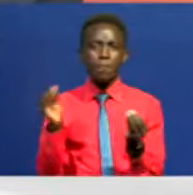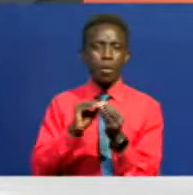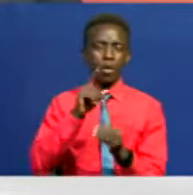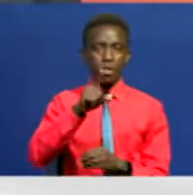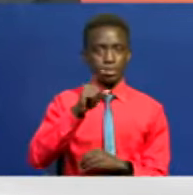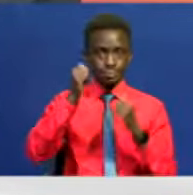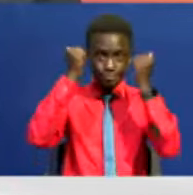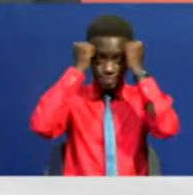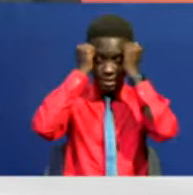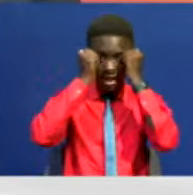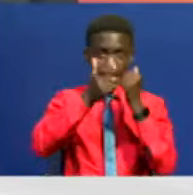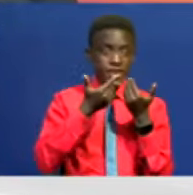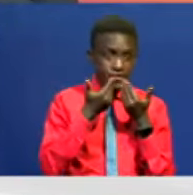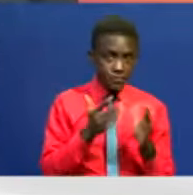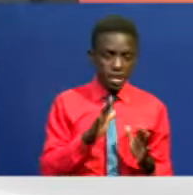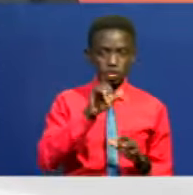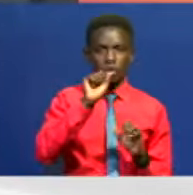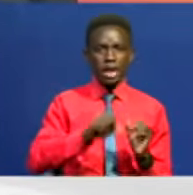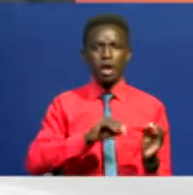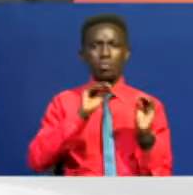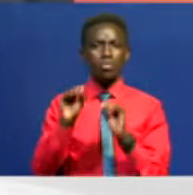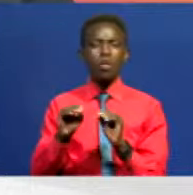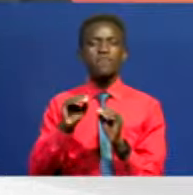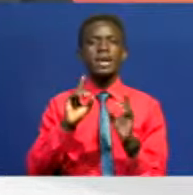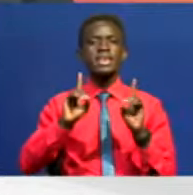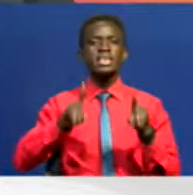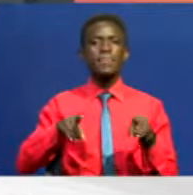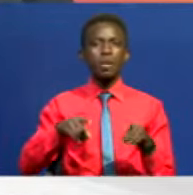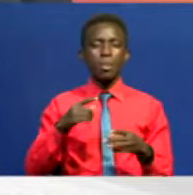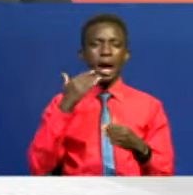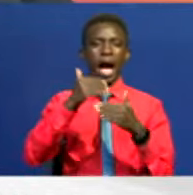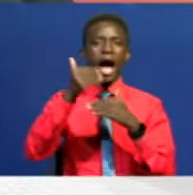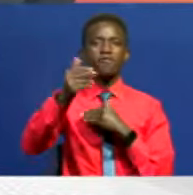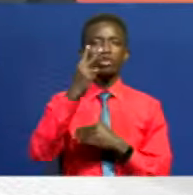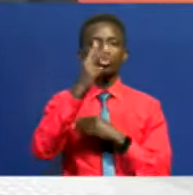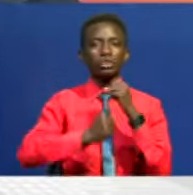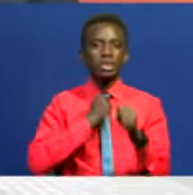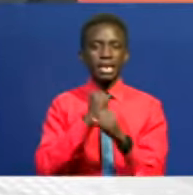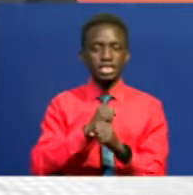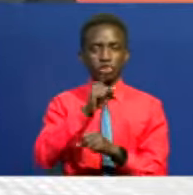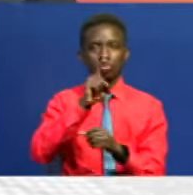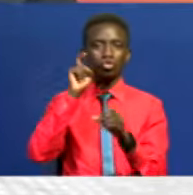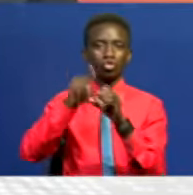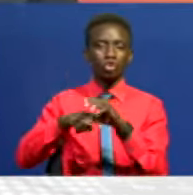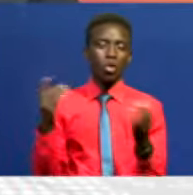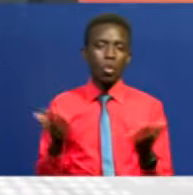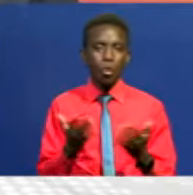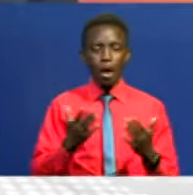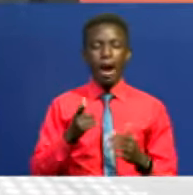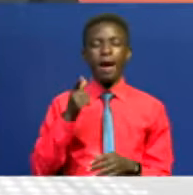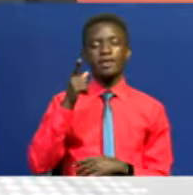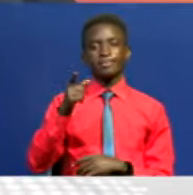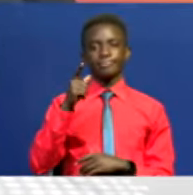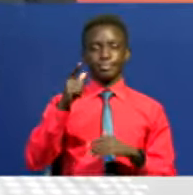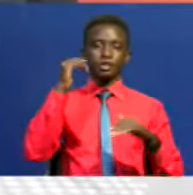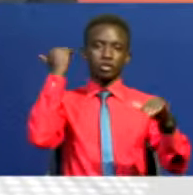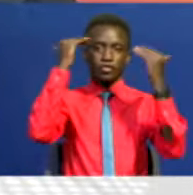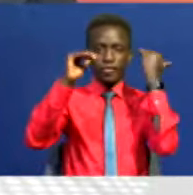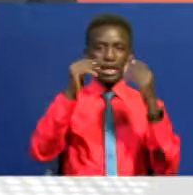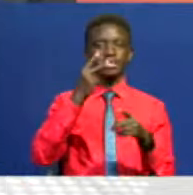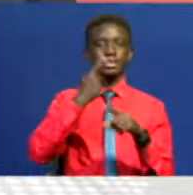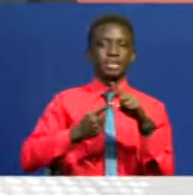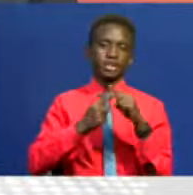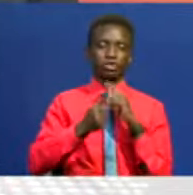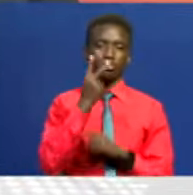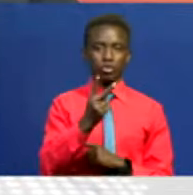enda sasa umalize diploma, baada ya miaka miwili ujiunge na chuo kikuu kwa mwaka wa pili pia. Manake hiyo inakubalika